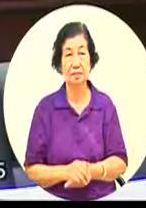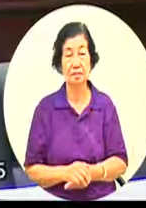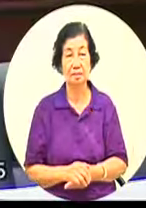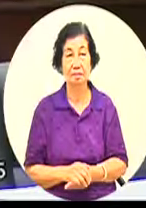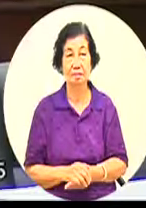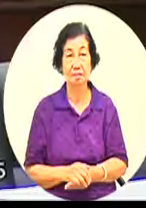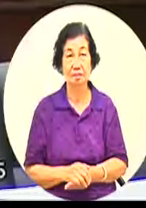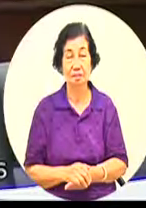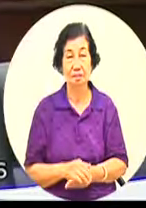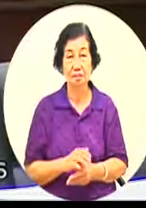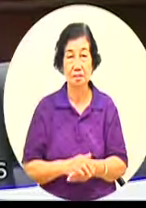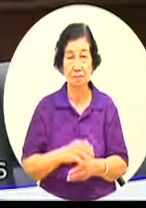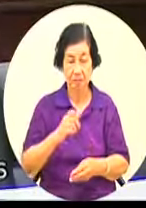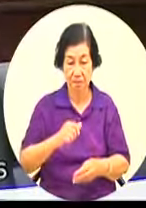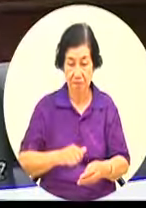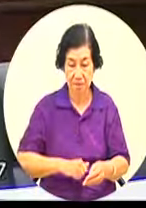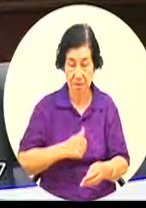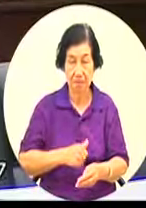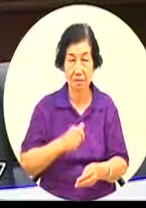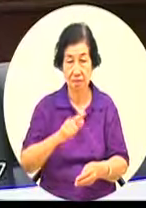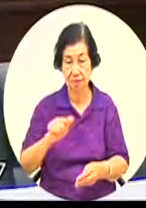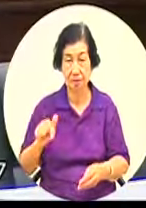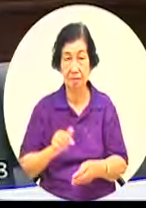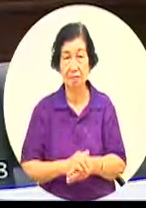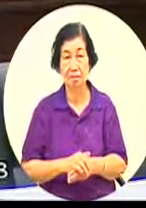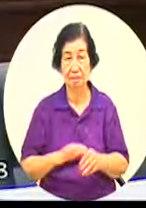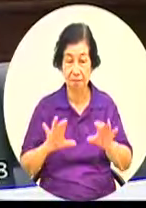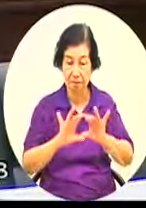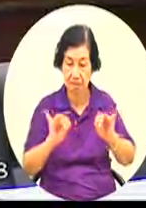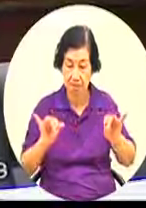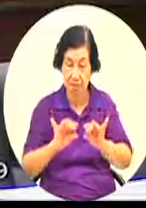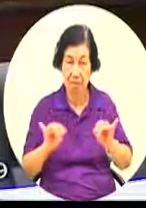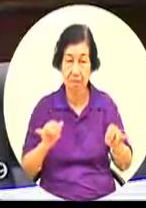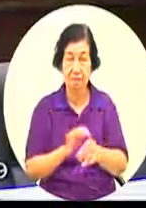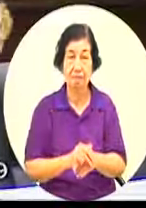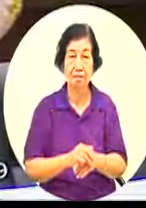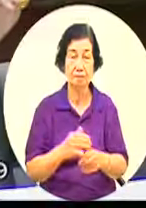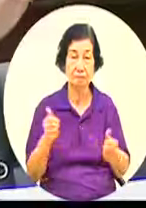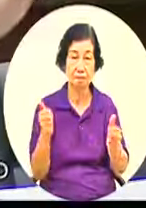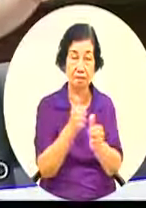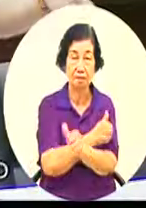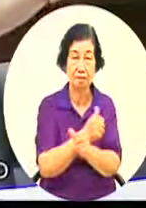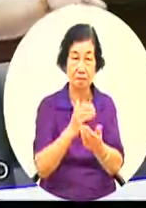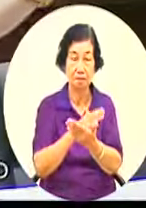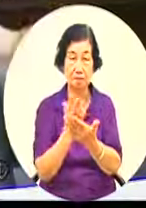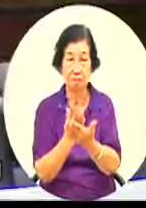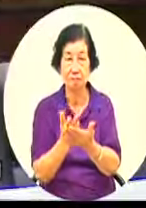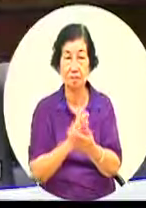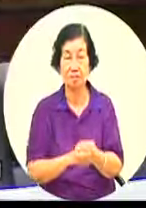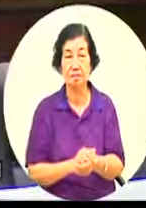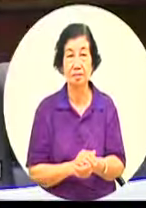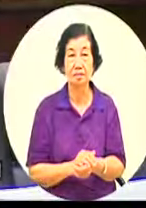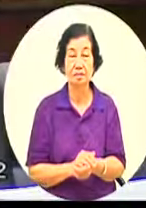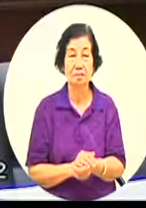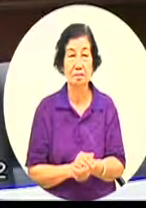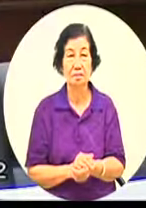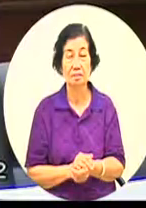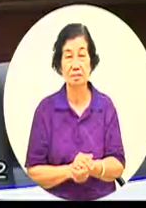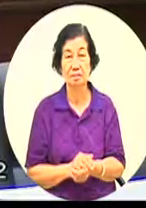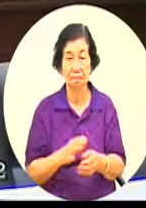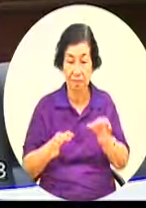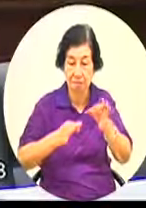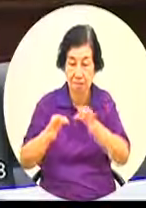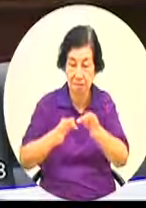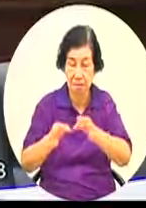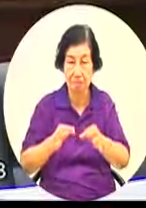些比较务实的课程，好比说土地的常识、代书的知识，那种比较一个 workshop 的 course 的， 好，